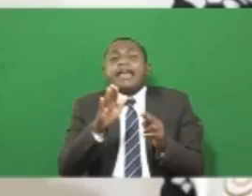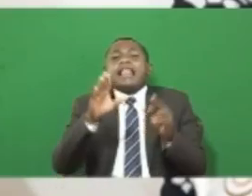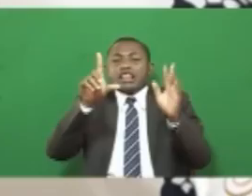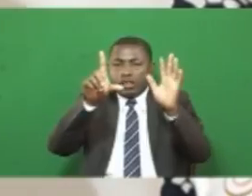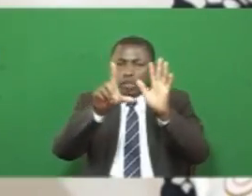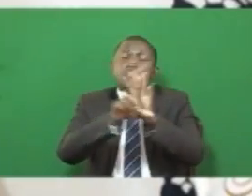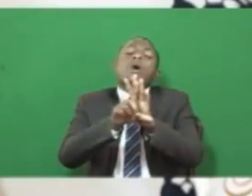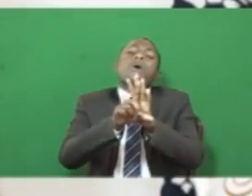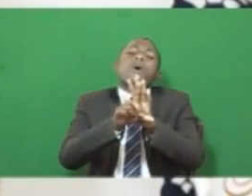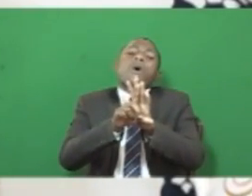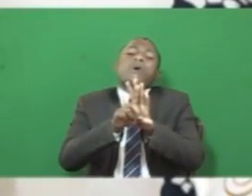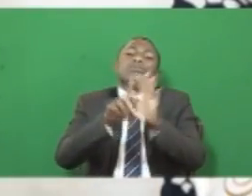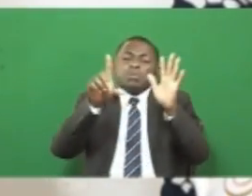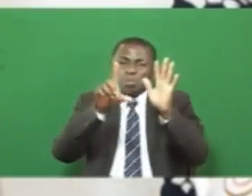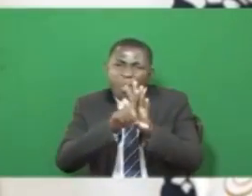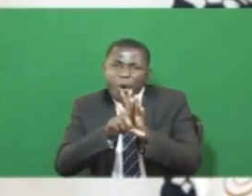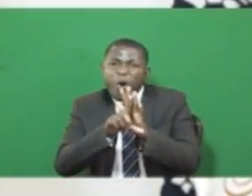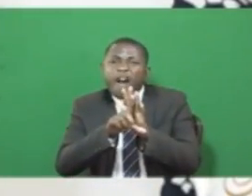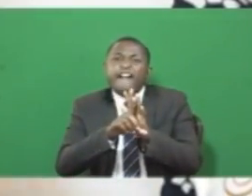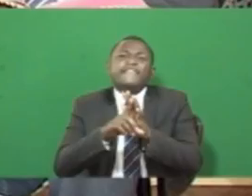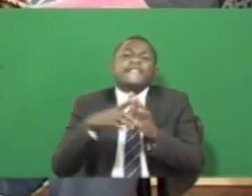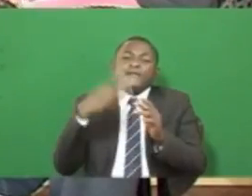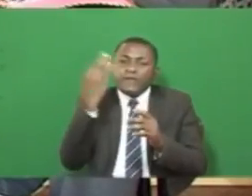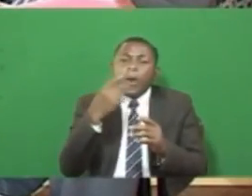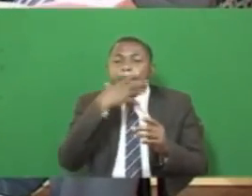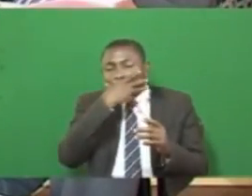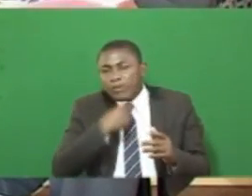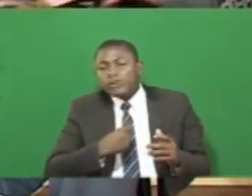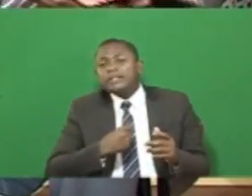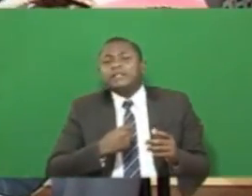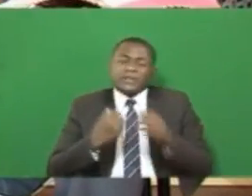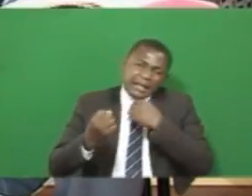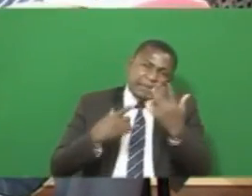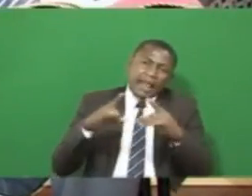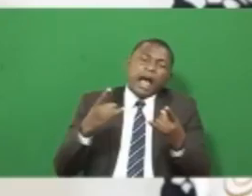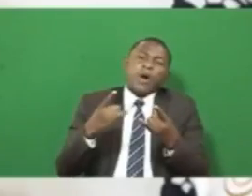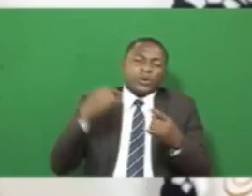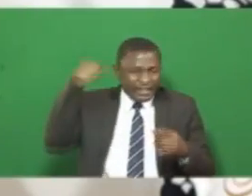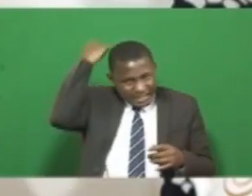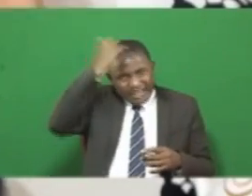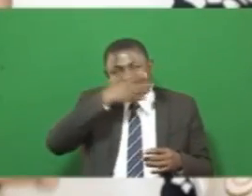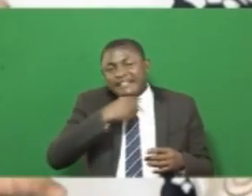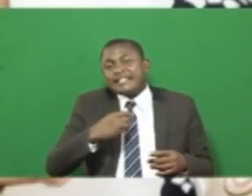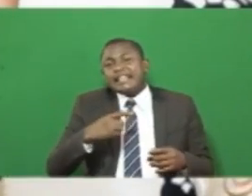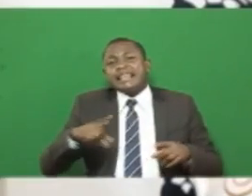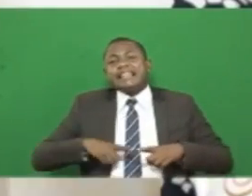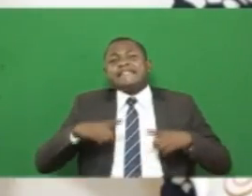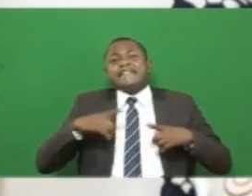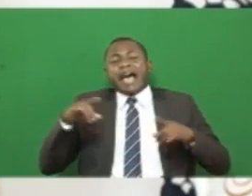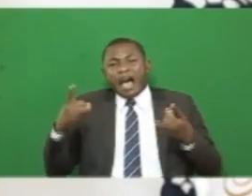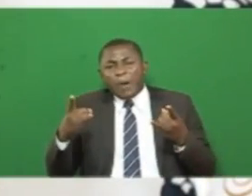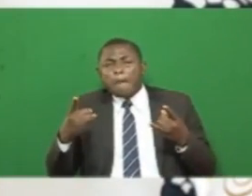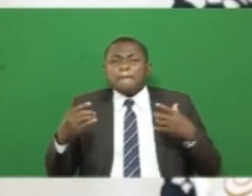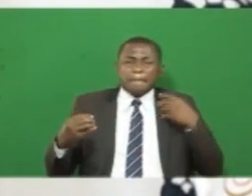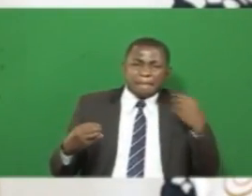mirairo yakanyorwa na Moses yemagarira aita vaIsrael anoti murairo wa Moses futi. Alright. Ndo vasona. Ne mitambo yese iyaya